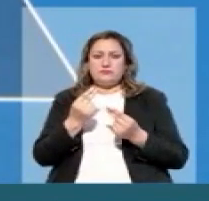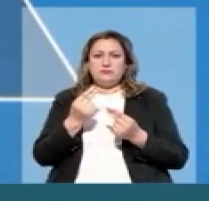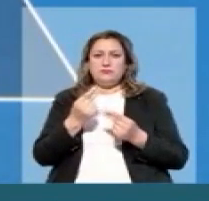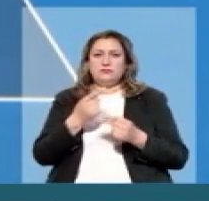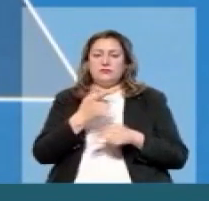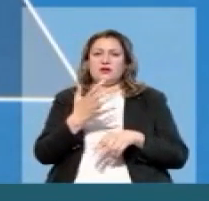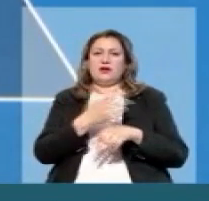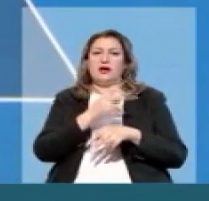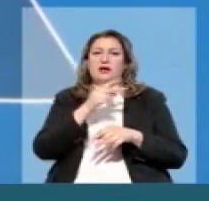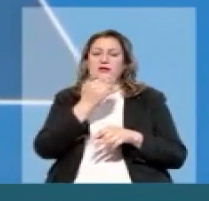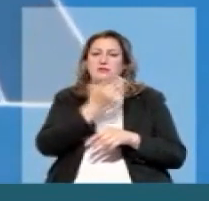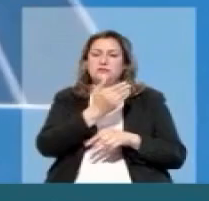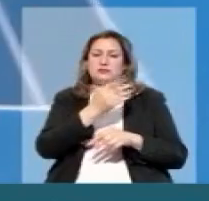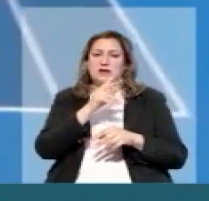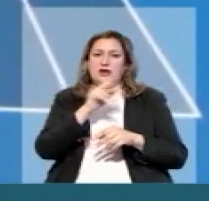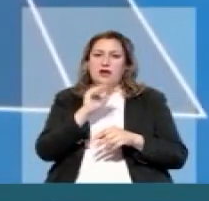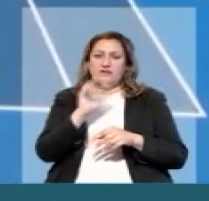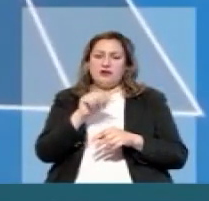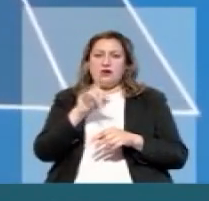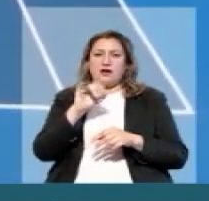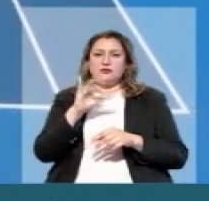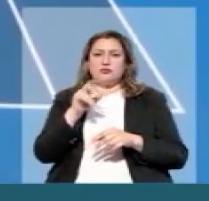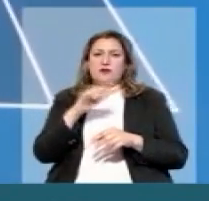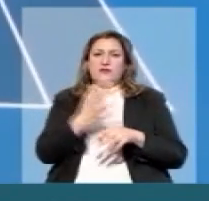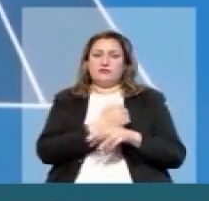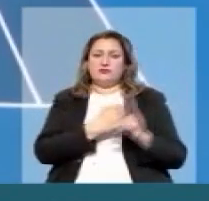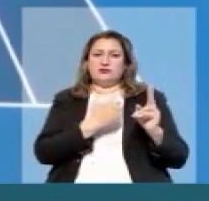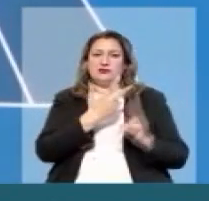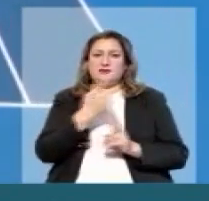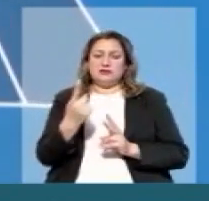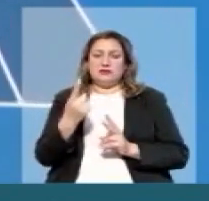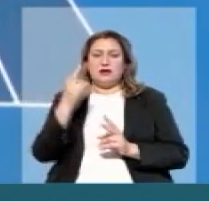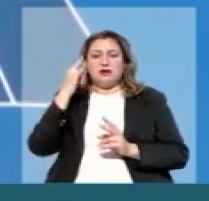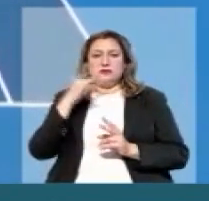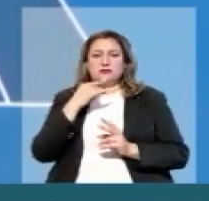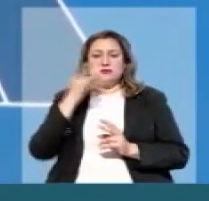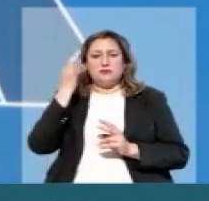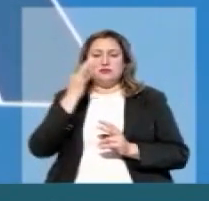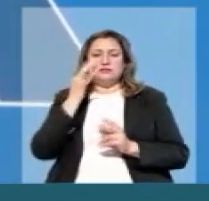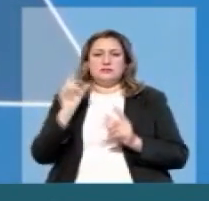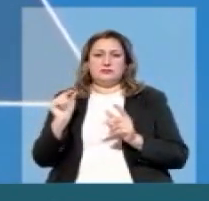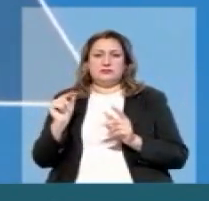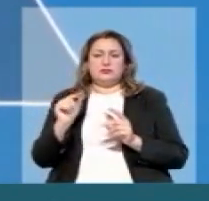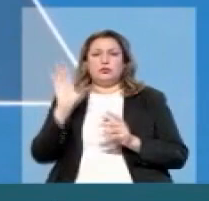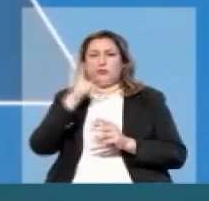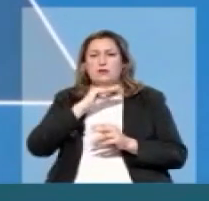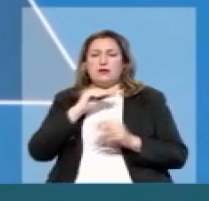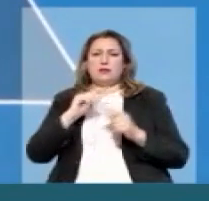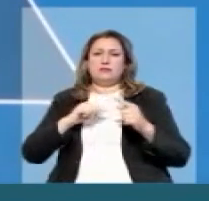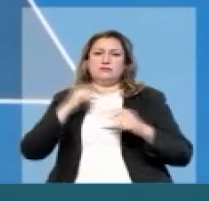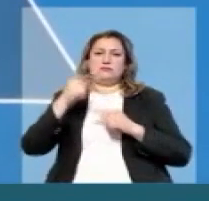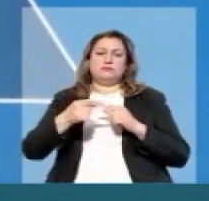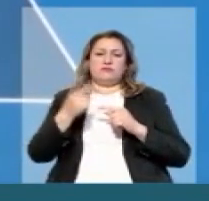брейк жасай алды 5-5, бірақ қарсыластары қайра брейк жасап, сетті өз есептеріне жазды 7-5. Супер тай брейкте